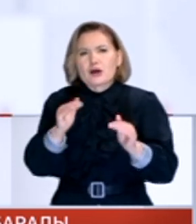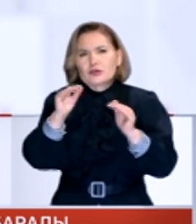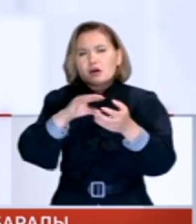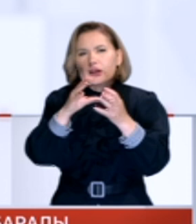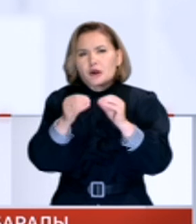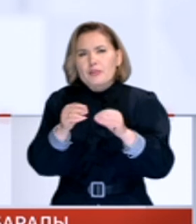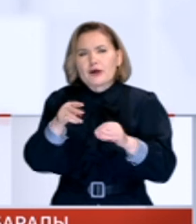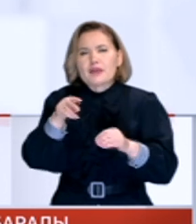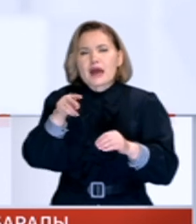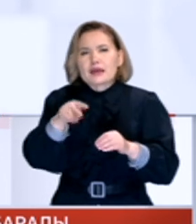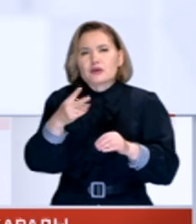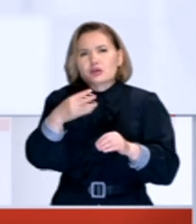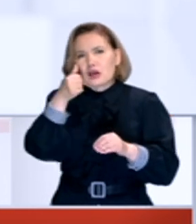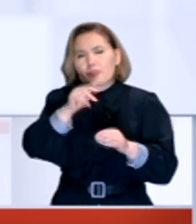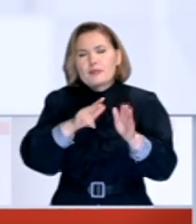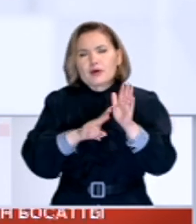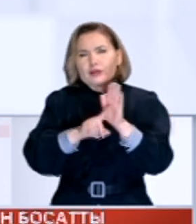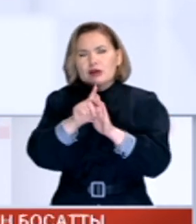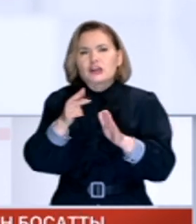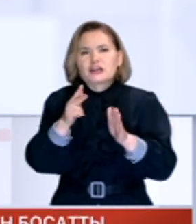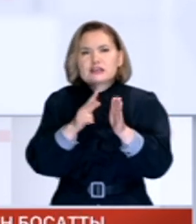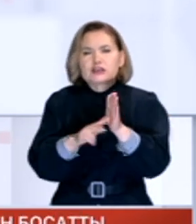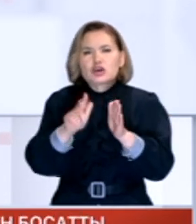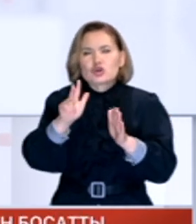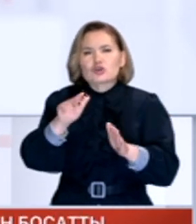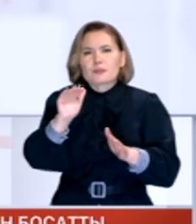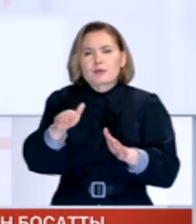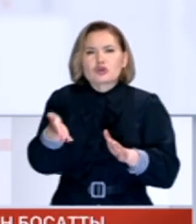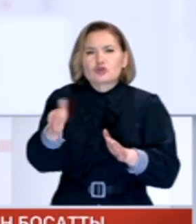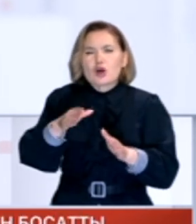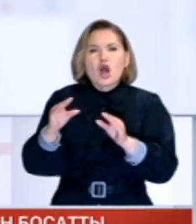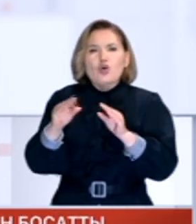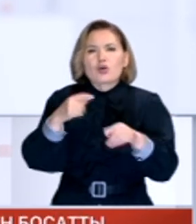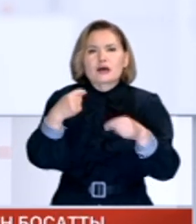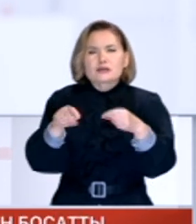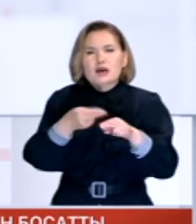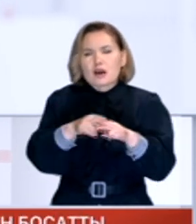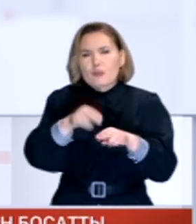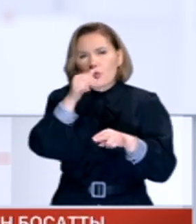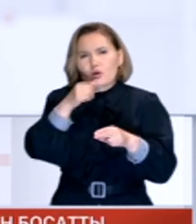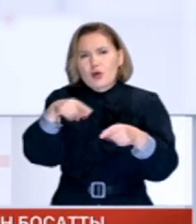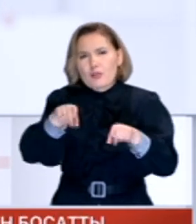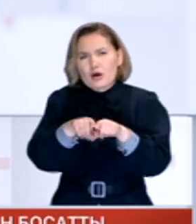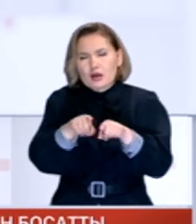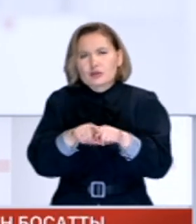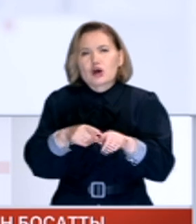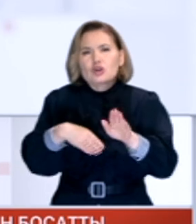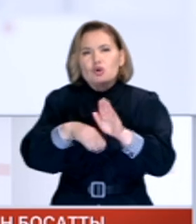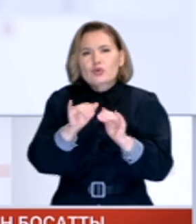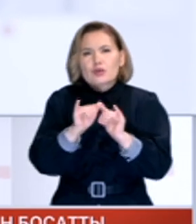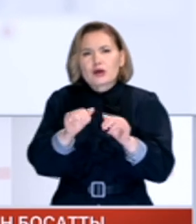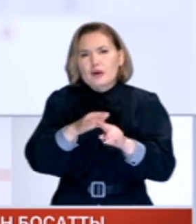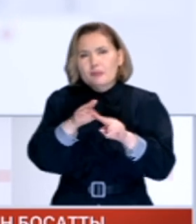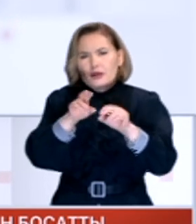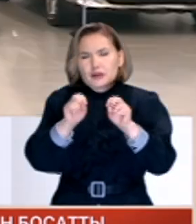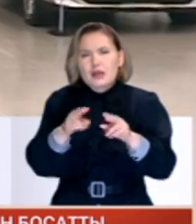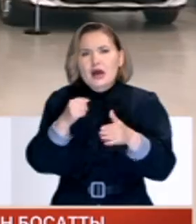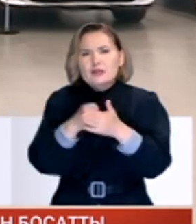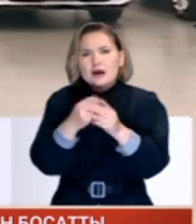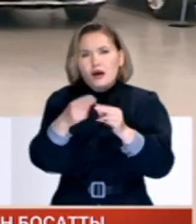бері 83000-нан астам көлік сатылған. Бұл өткен жылдың сәйкес кезеңімен деңгейлес көрсеткіш. Дегенмен мамандар жыл